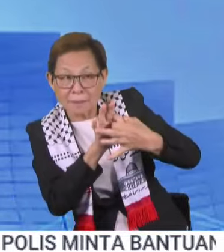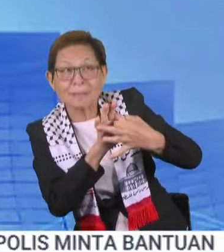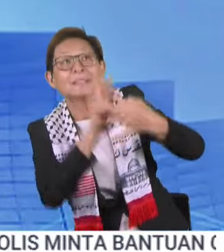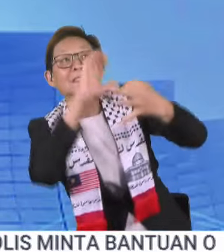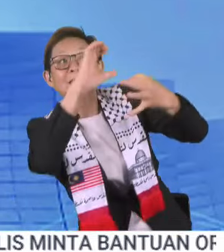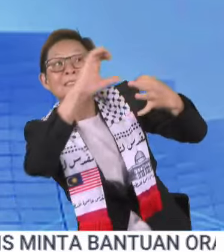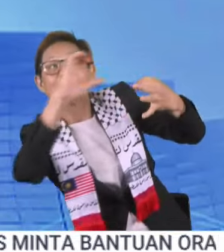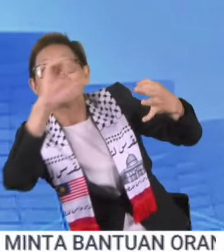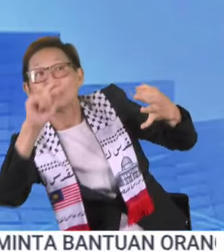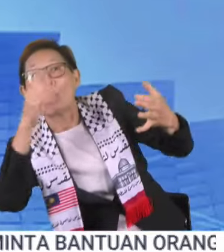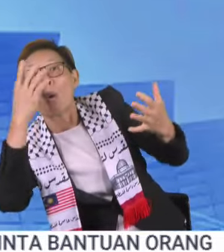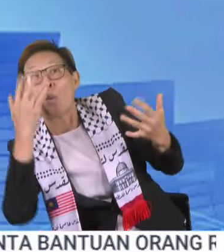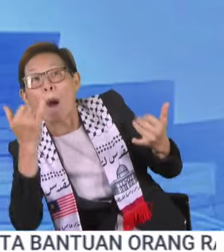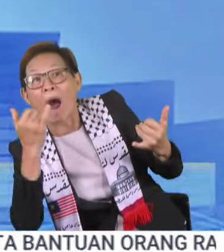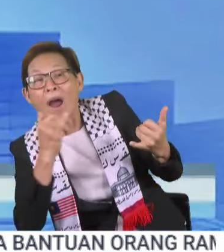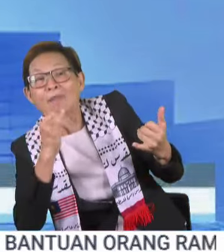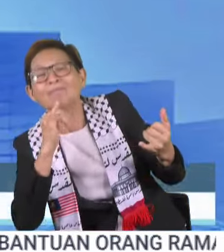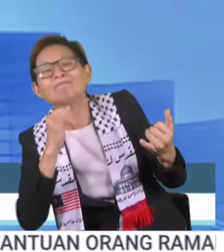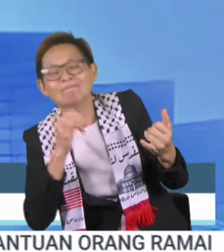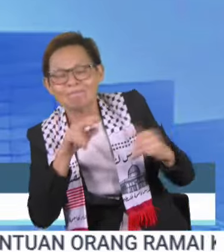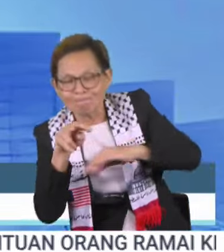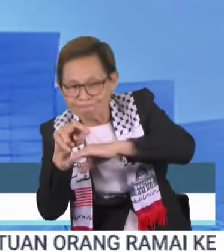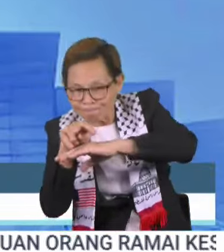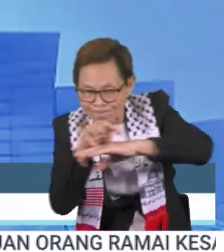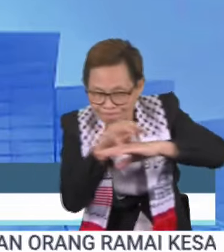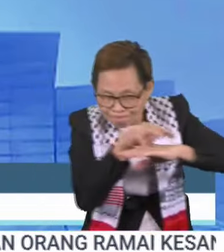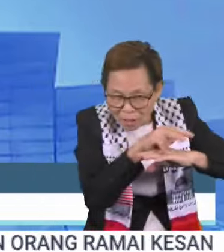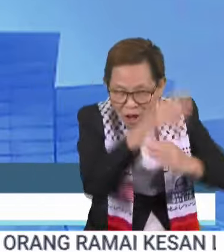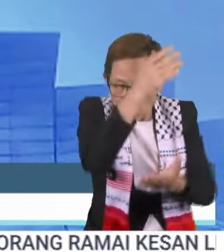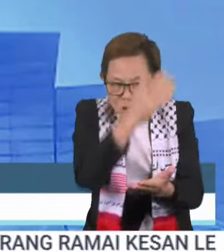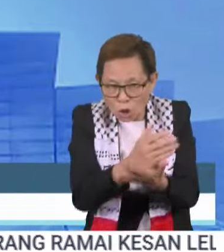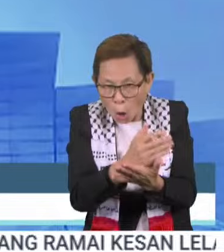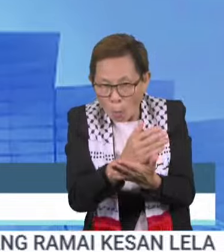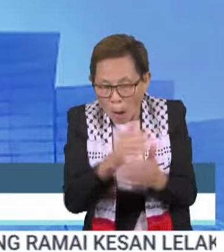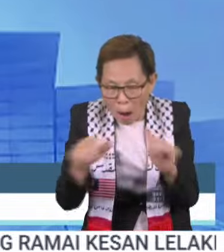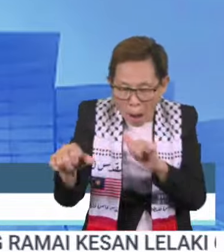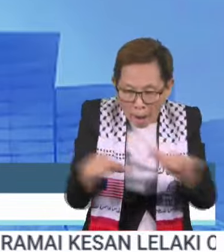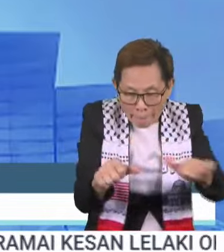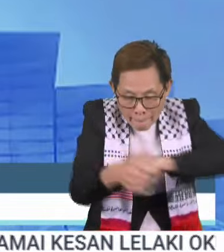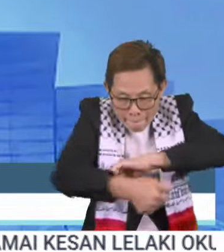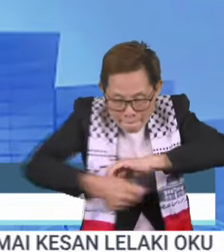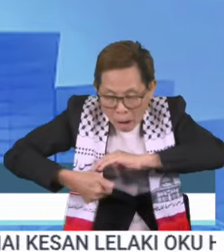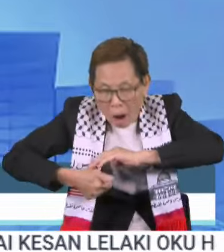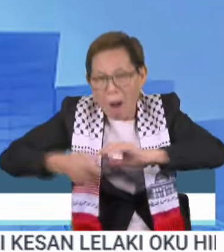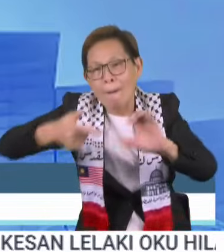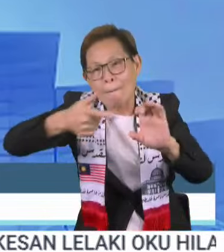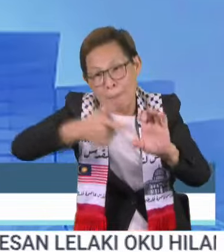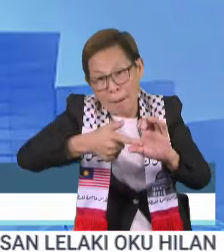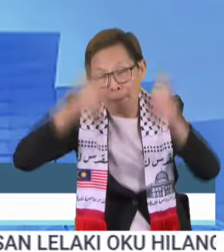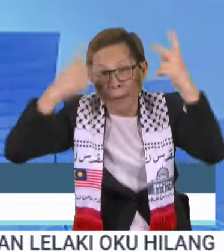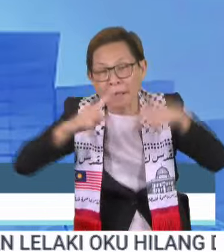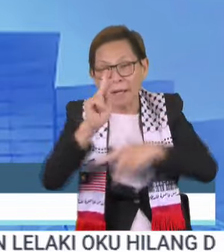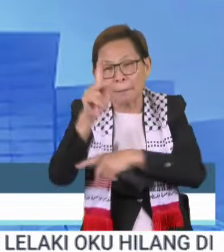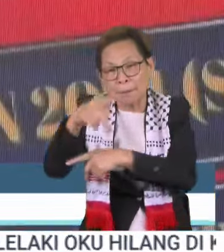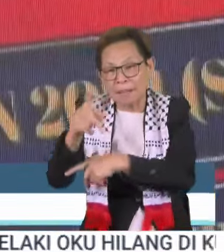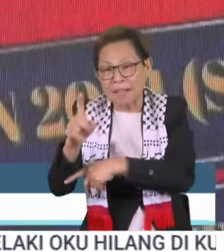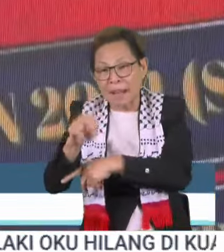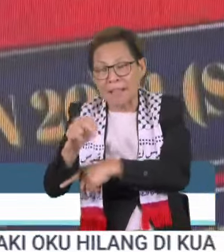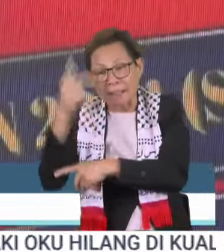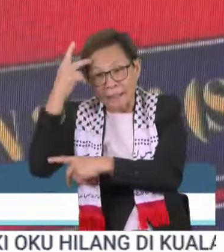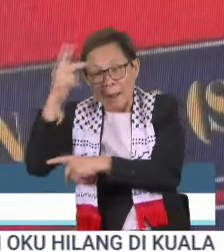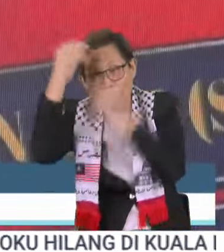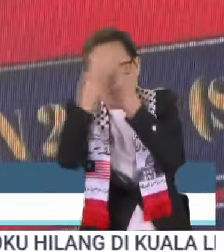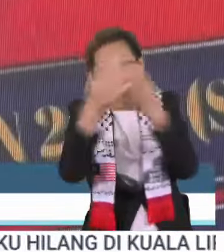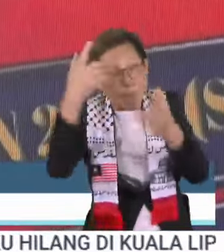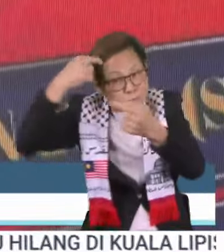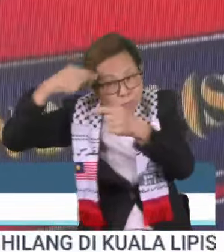CCTV. Usaha itu bertujuan untuk pantau dan kekang aktiviti penyelundupan bahan api. Pengarah KPDN Kelantan